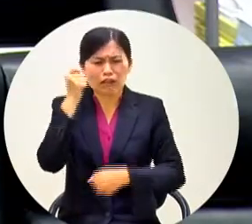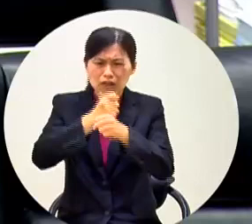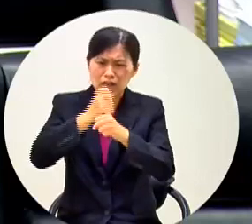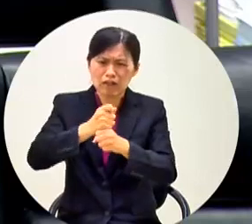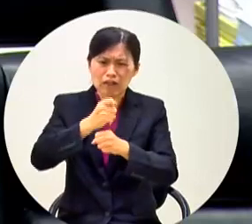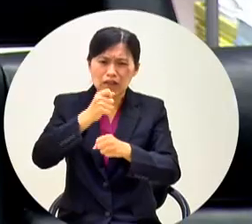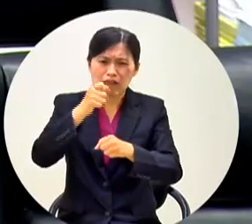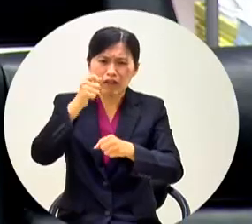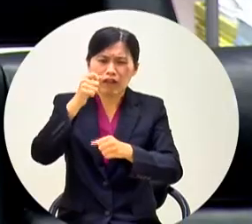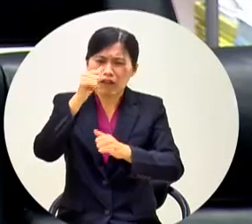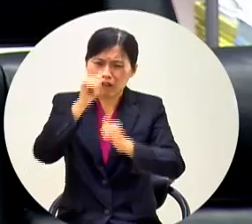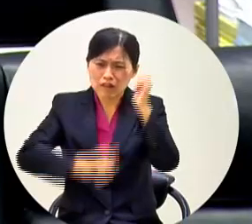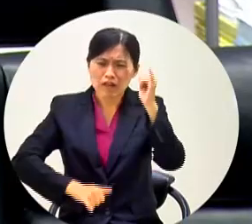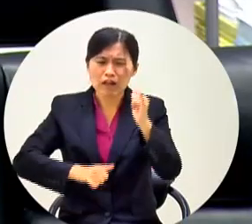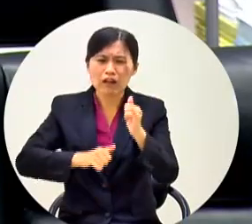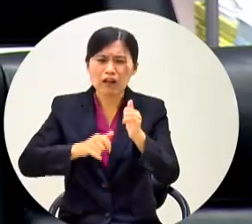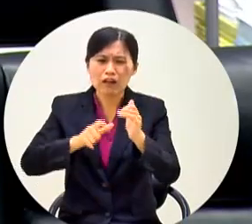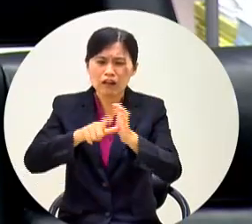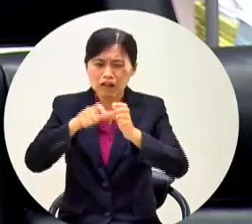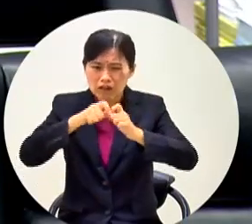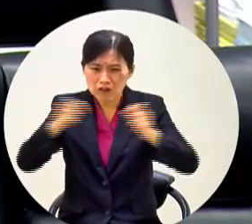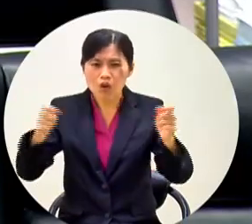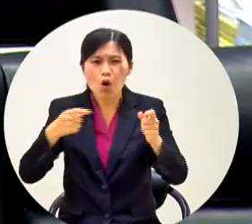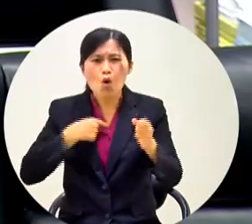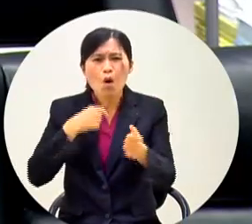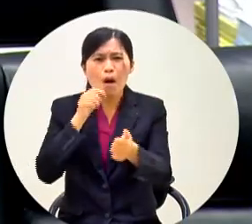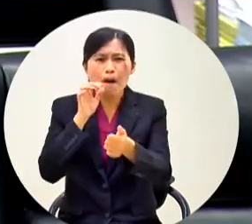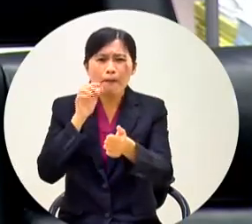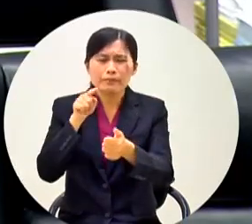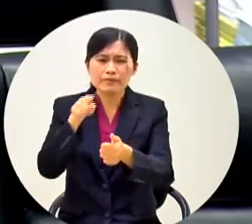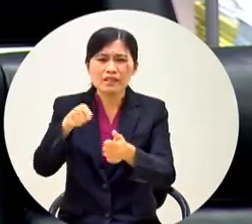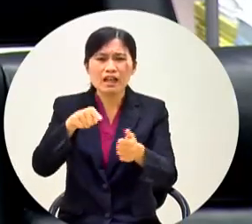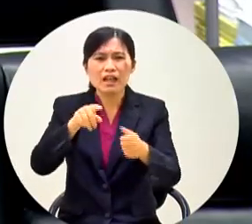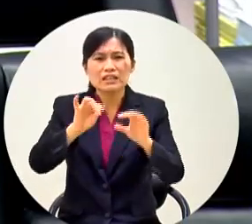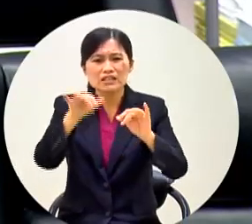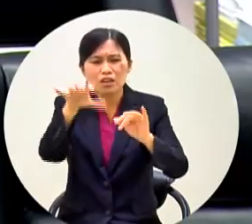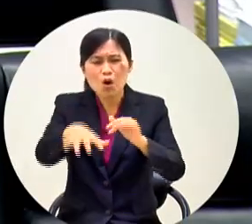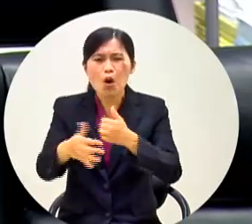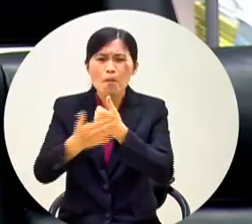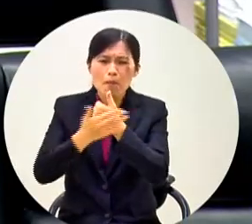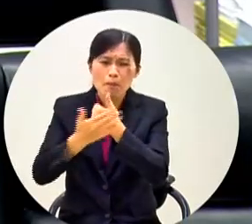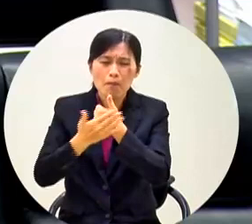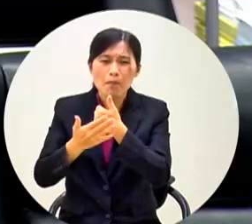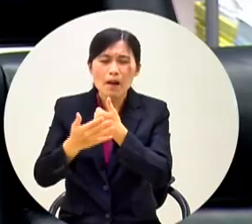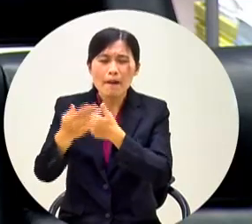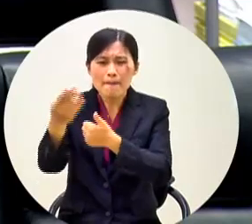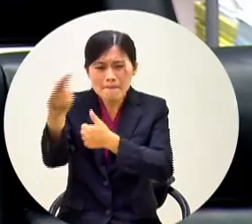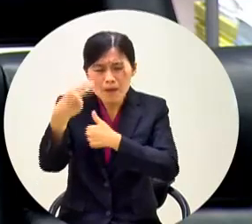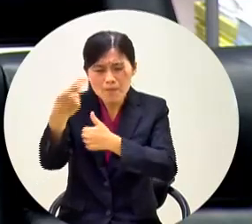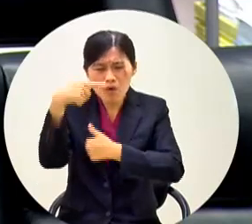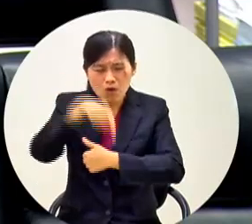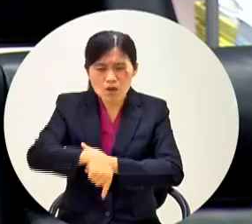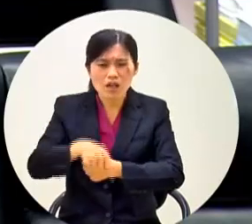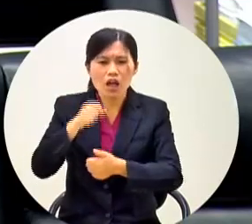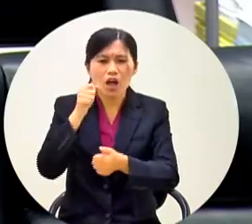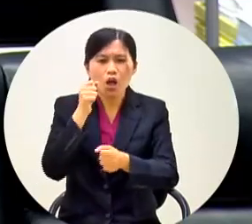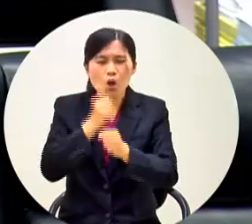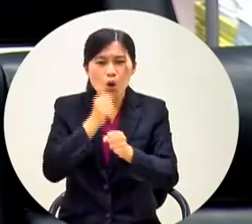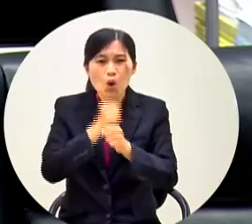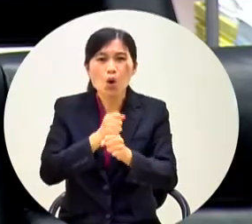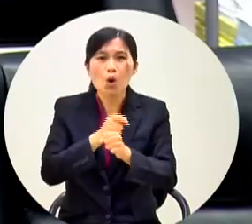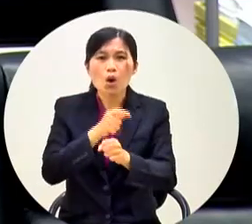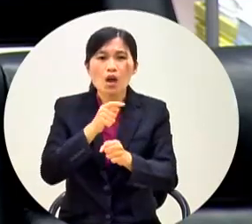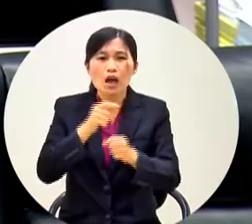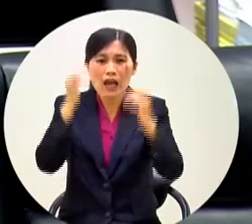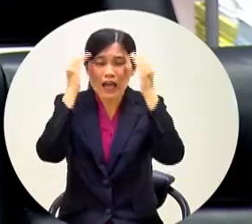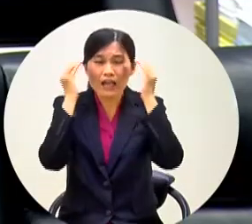个地区托付的一个议员的责任，在行使对韩市长不列席议会对抗权，站